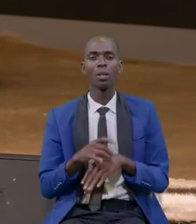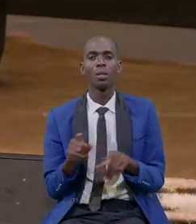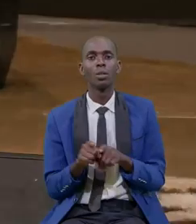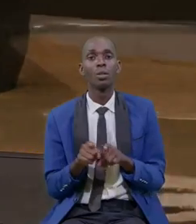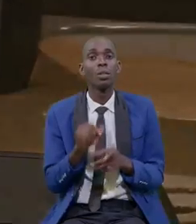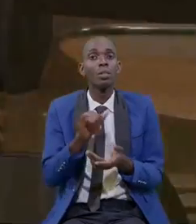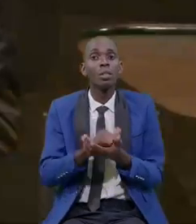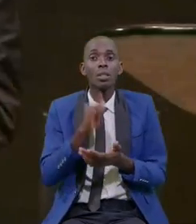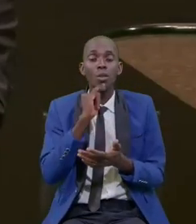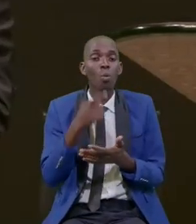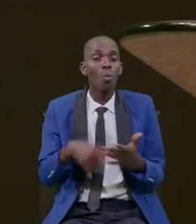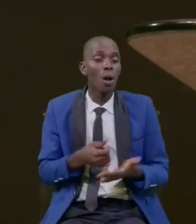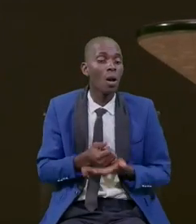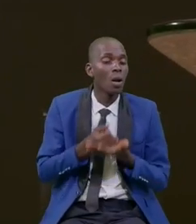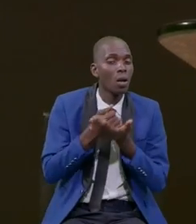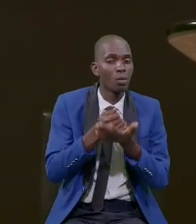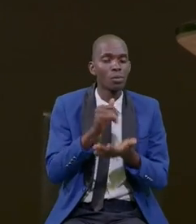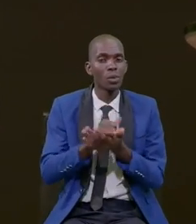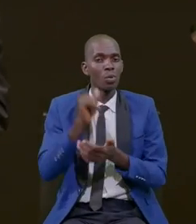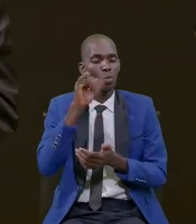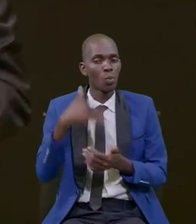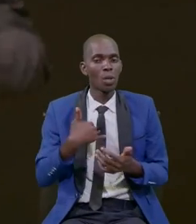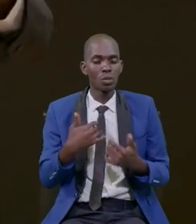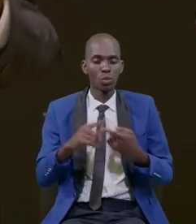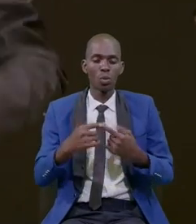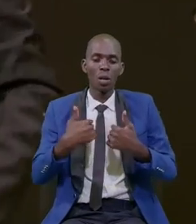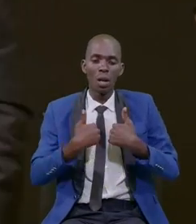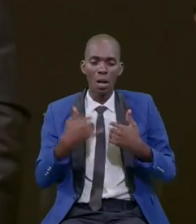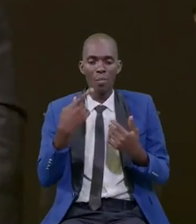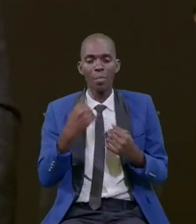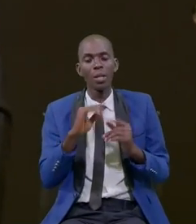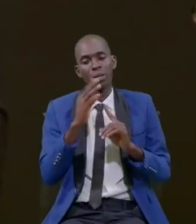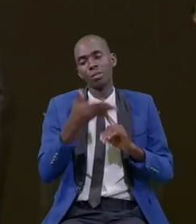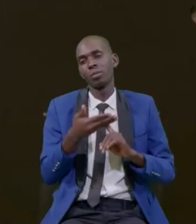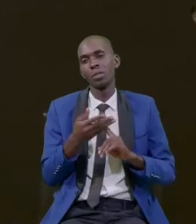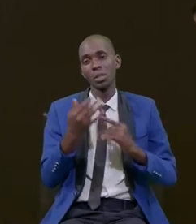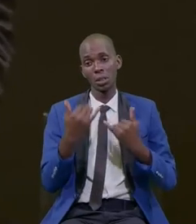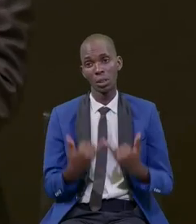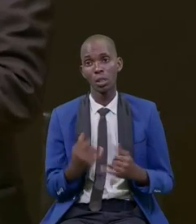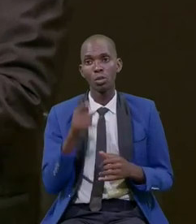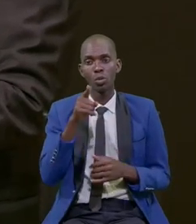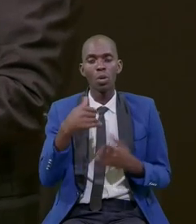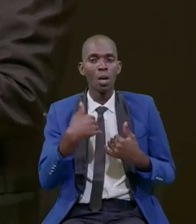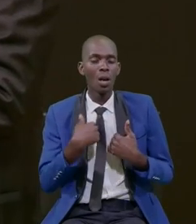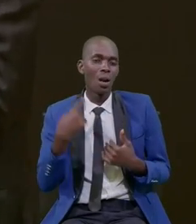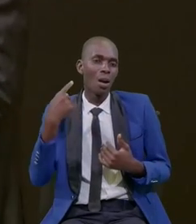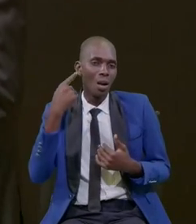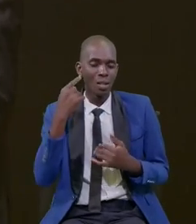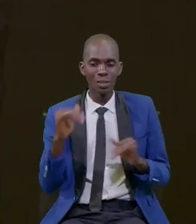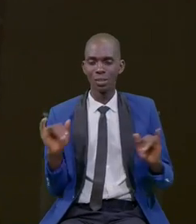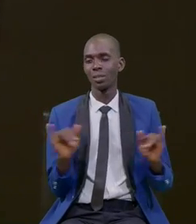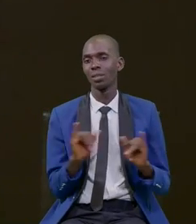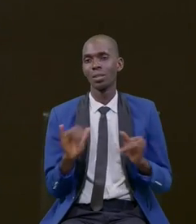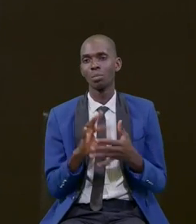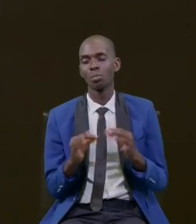terre. C'est ce qui lui a donné la conviction. Maintenant, vous avez lu la même histoire. Vous avez vu